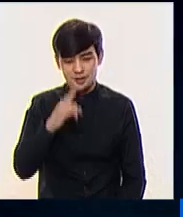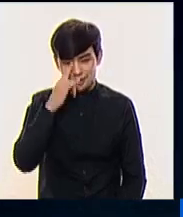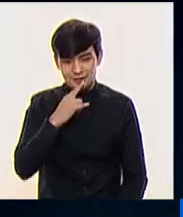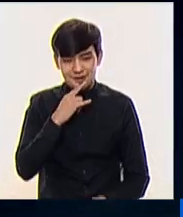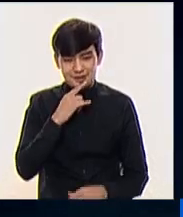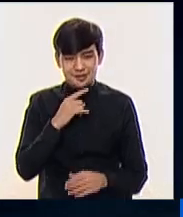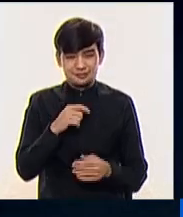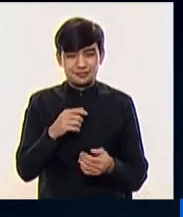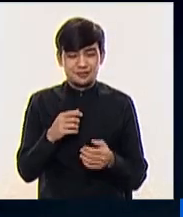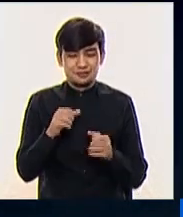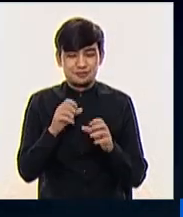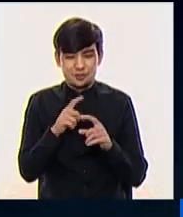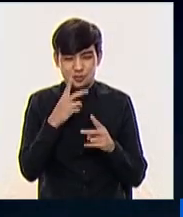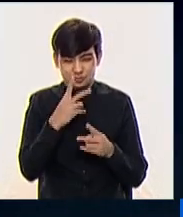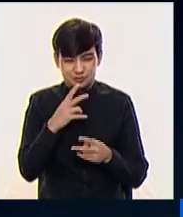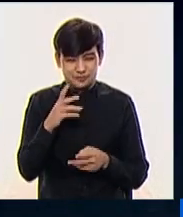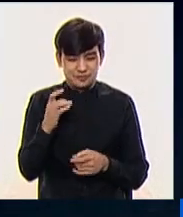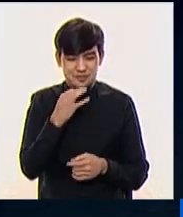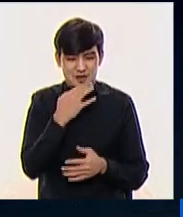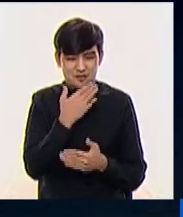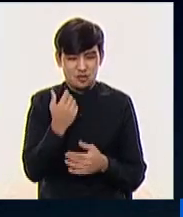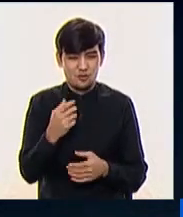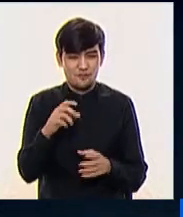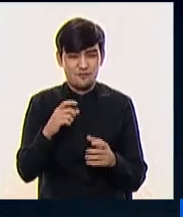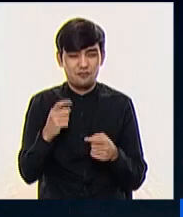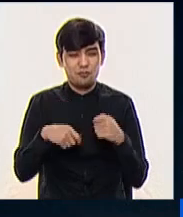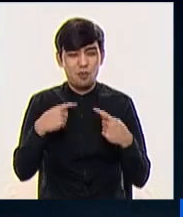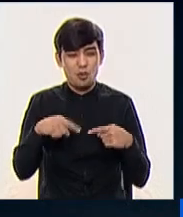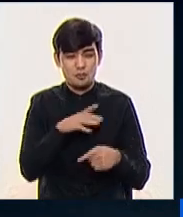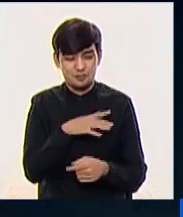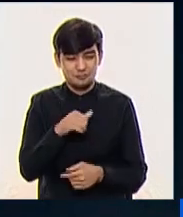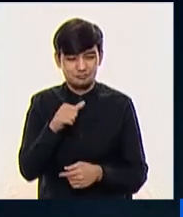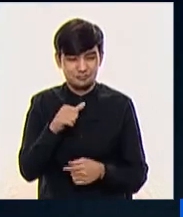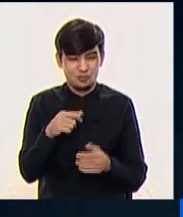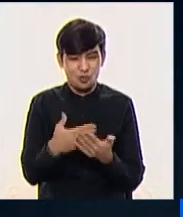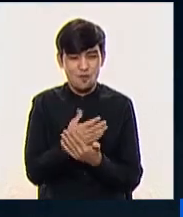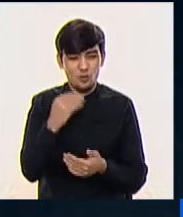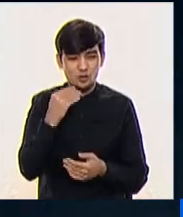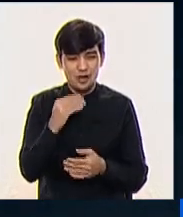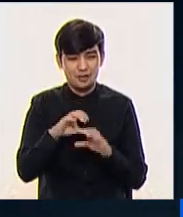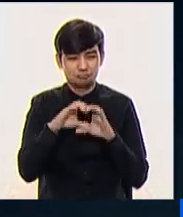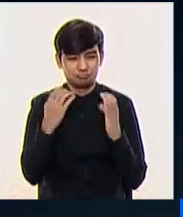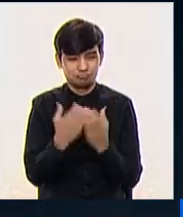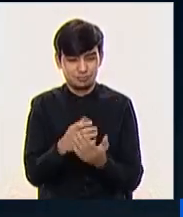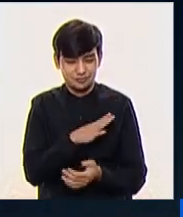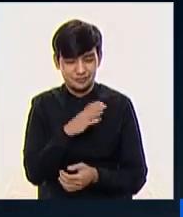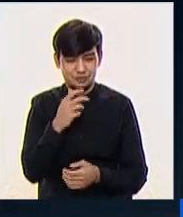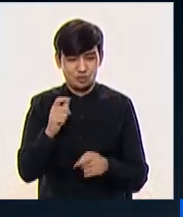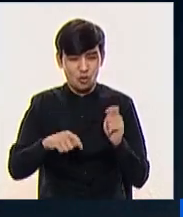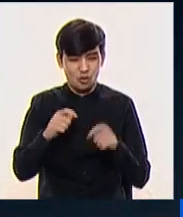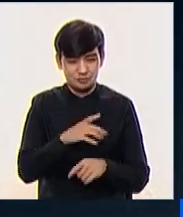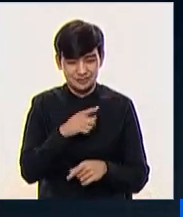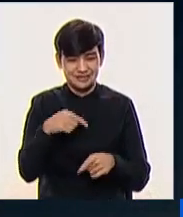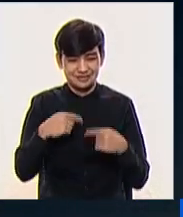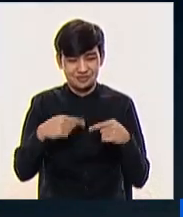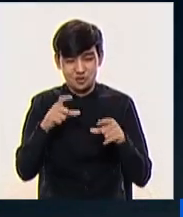Казахстанские болельщики были разочарованы чемпионатом по футболу, который прошел на новой Туркестан-арене. Ведь из-за дождя игрокам